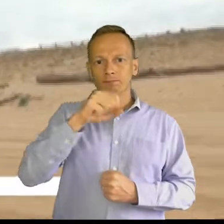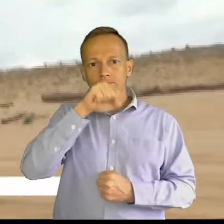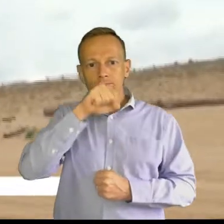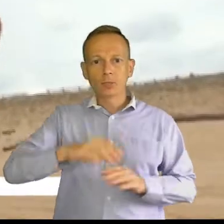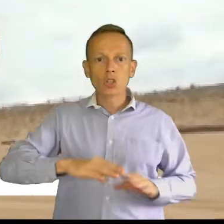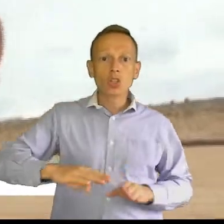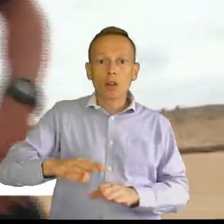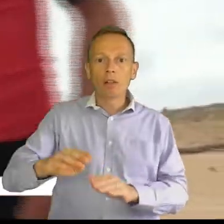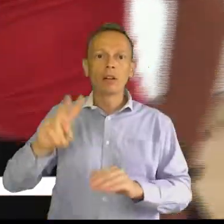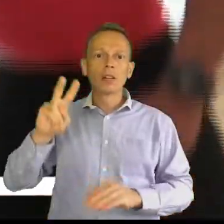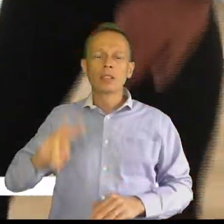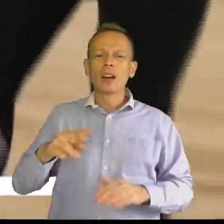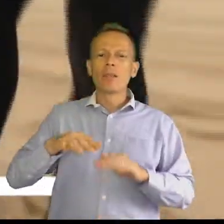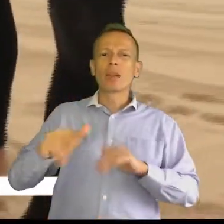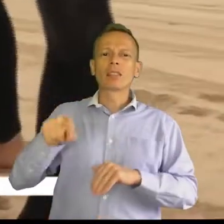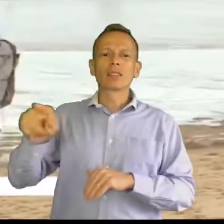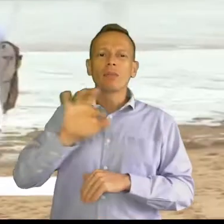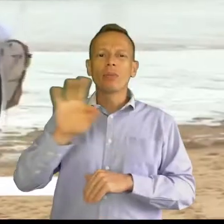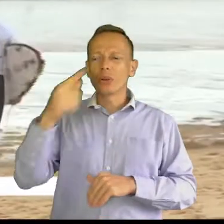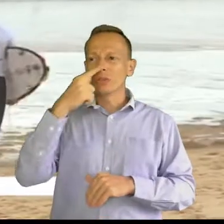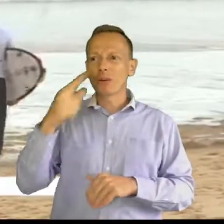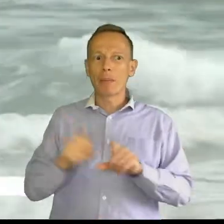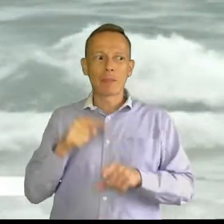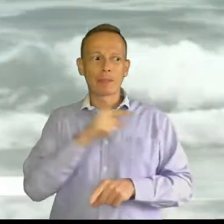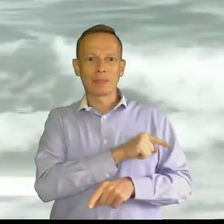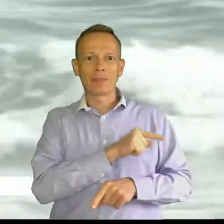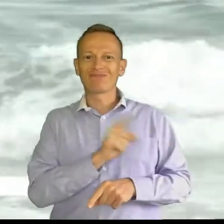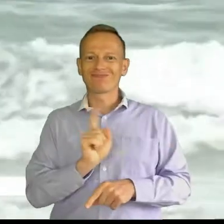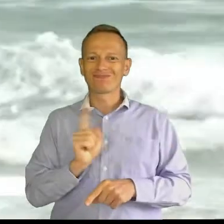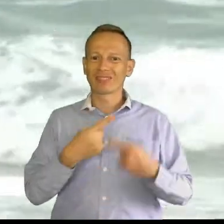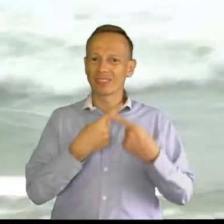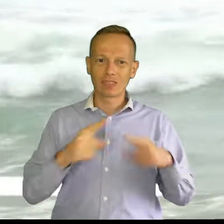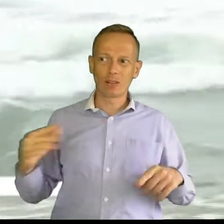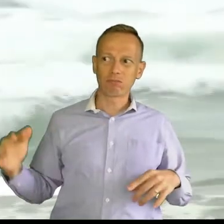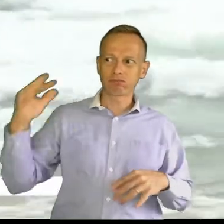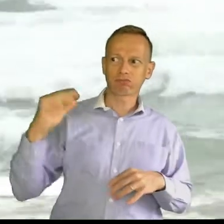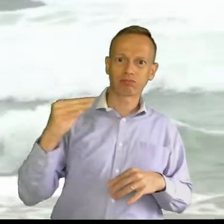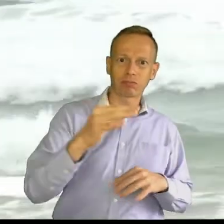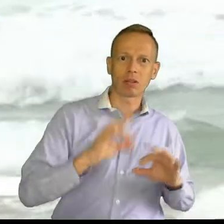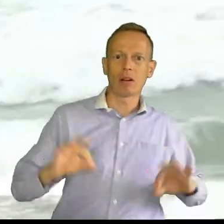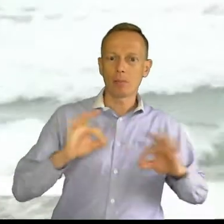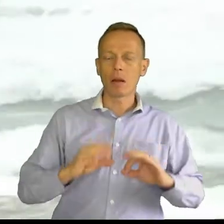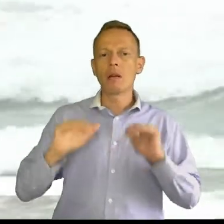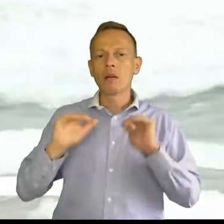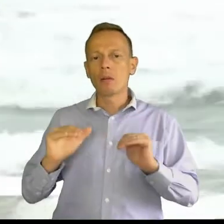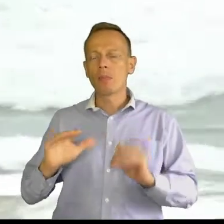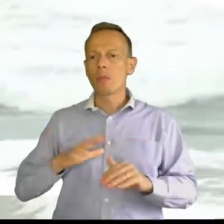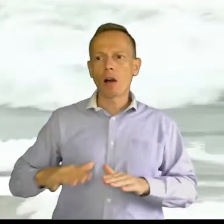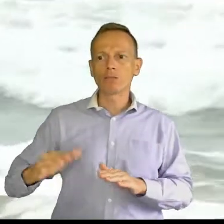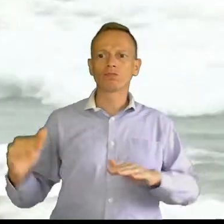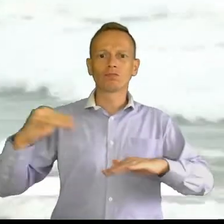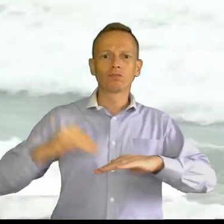Le garçon est doué, il aime surfer. Même si la plage des Estagnos ne lui offre pas son tube préféré de l'été, Kaoli Vast, sans être sur son